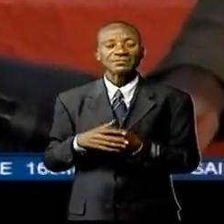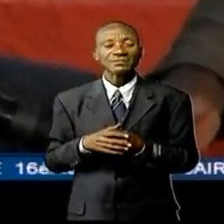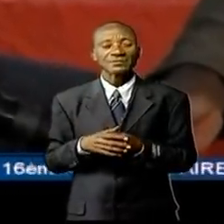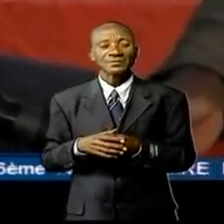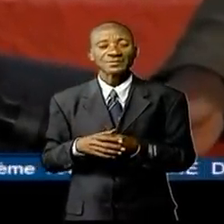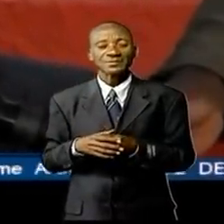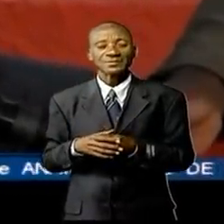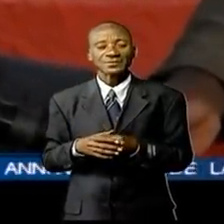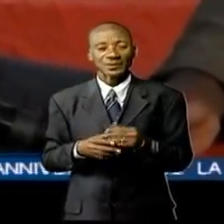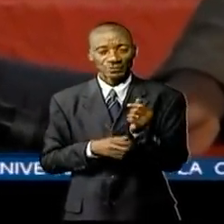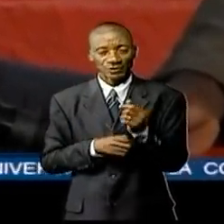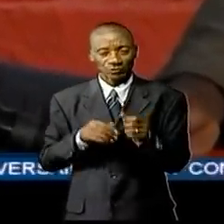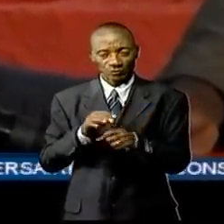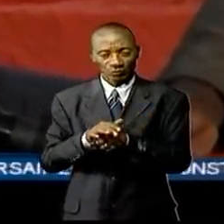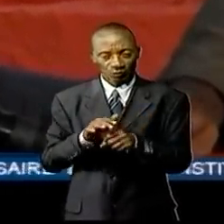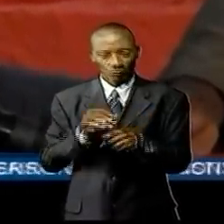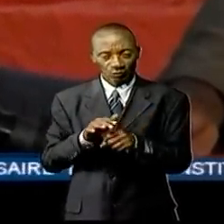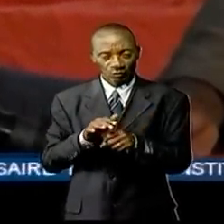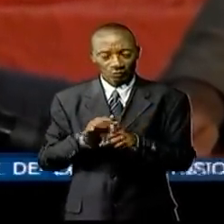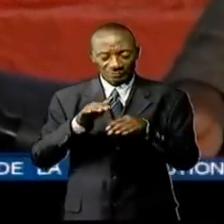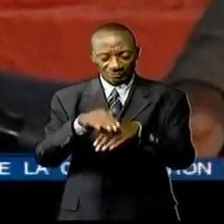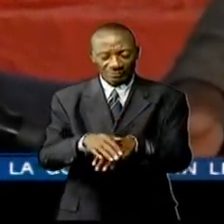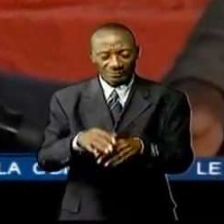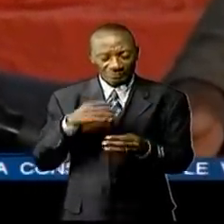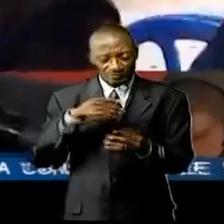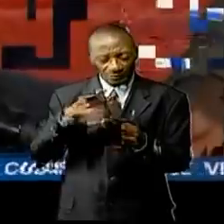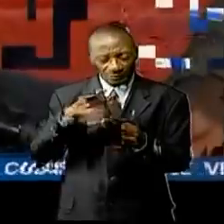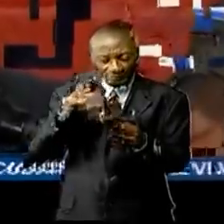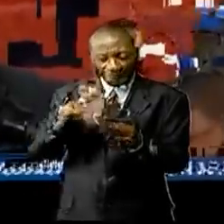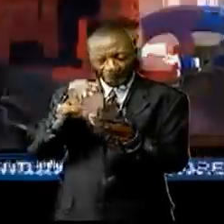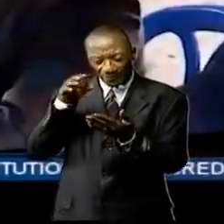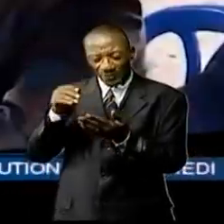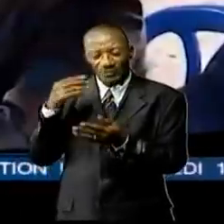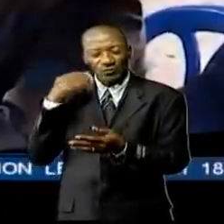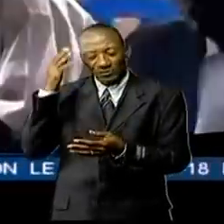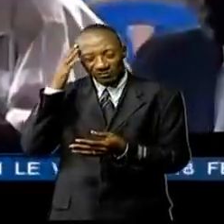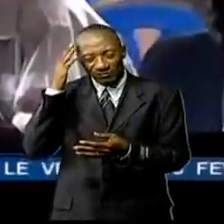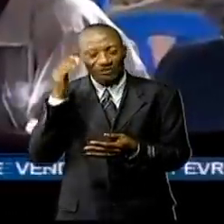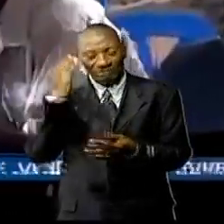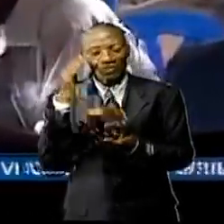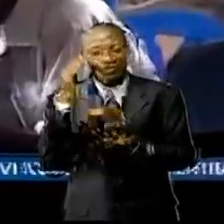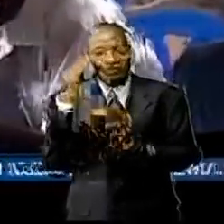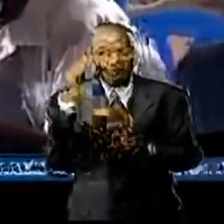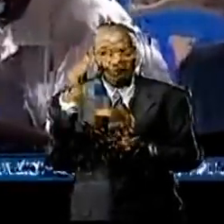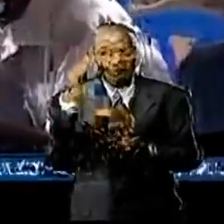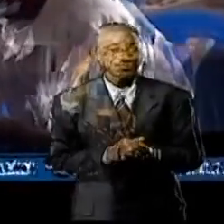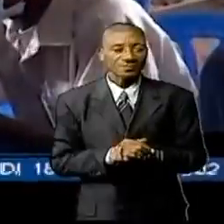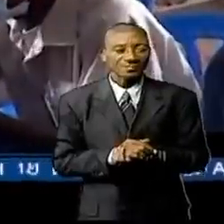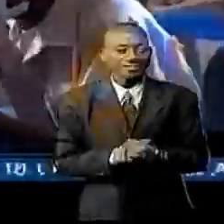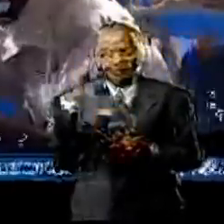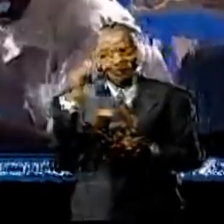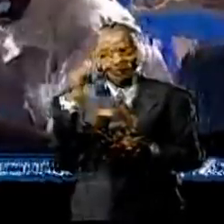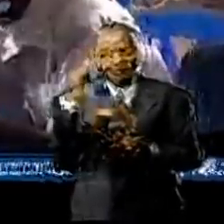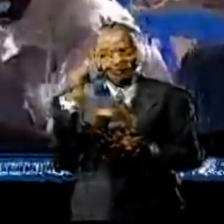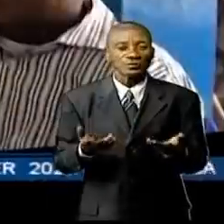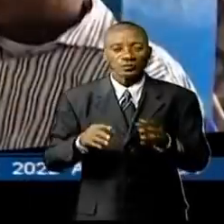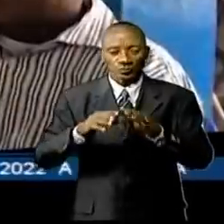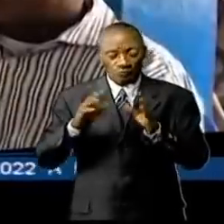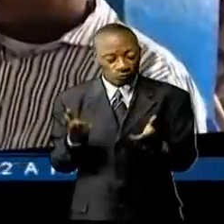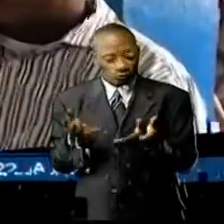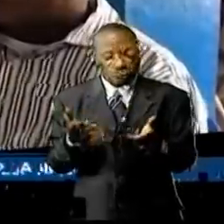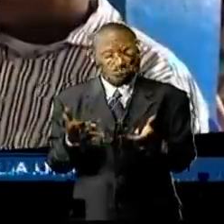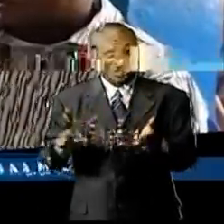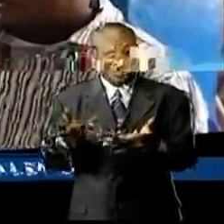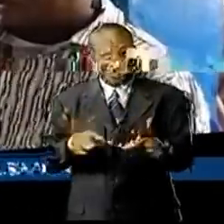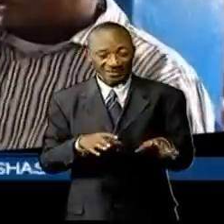capacités auxquelles vous serez conviés. Idrissa Afani Mangala reste convaincu que les activités retenues dans le